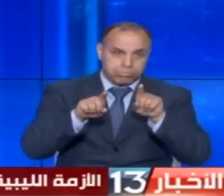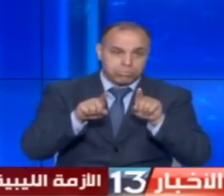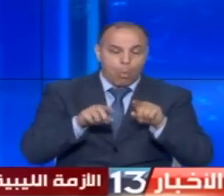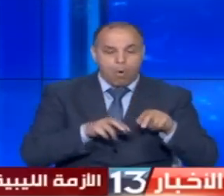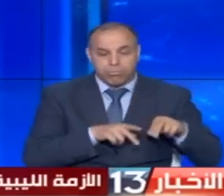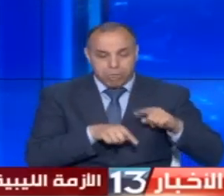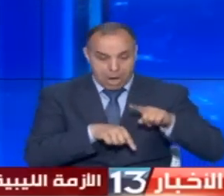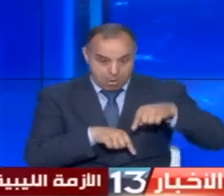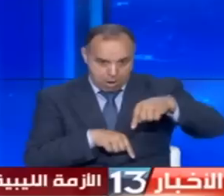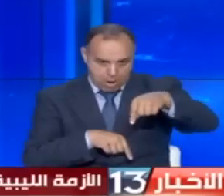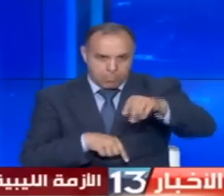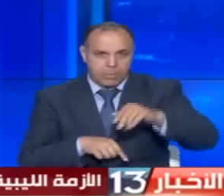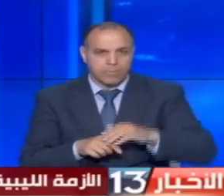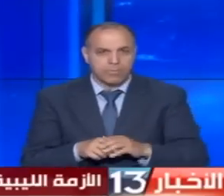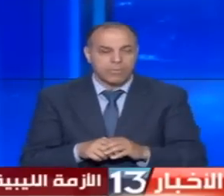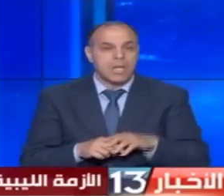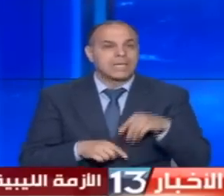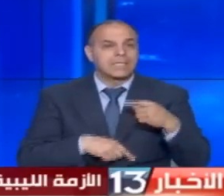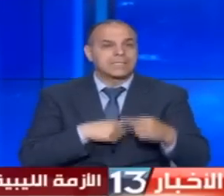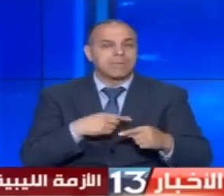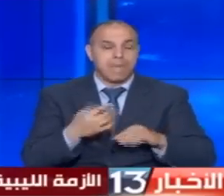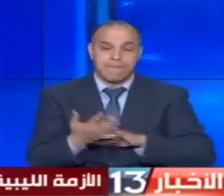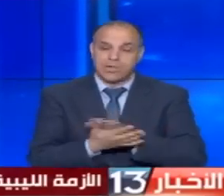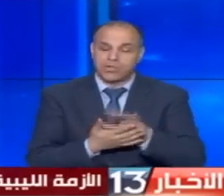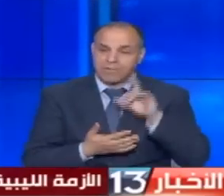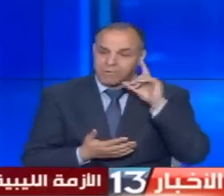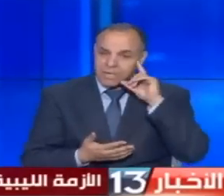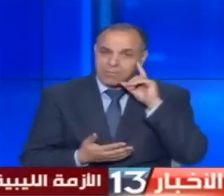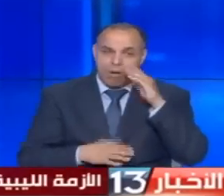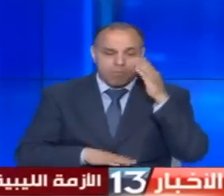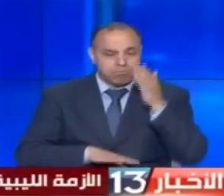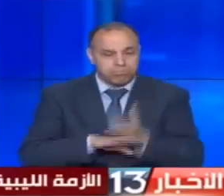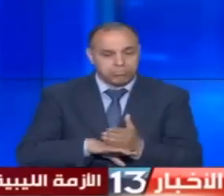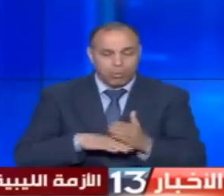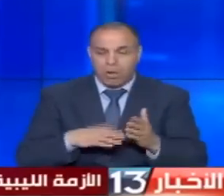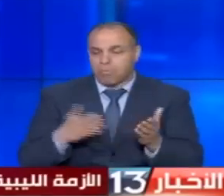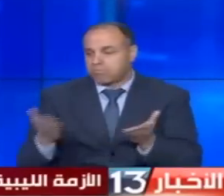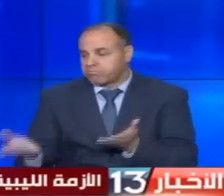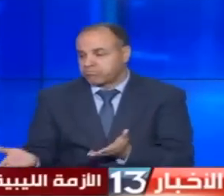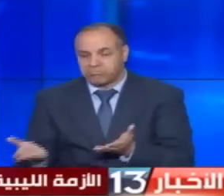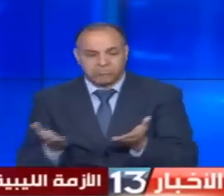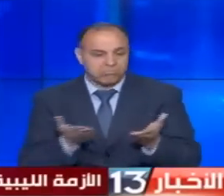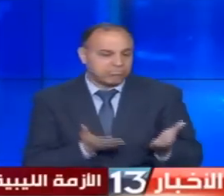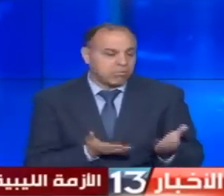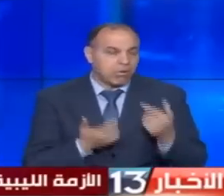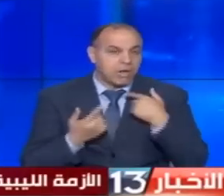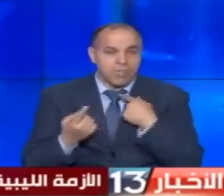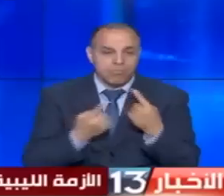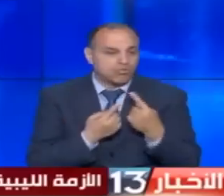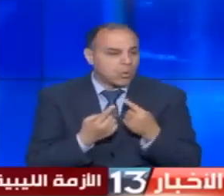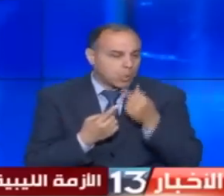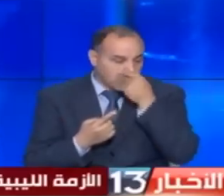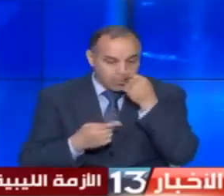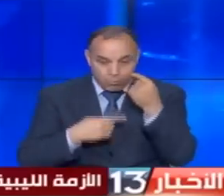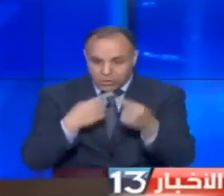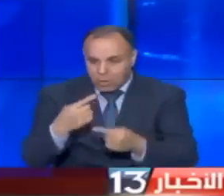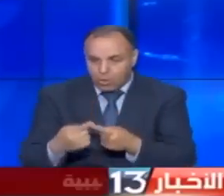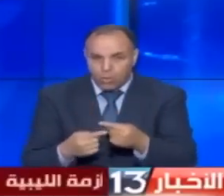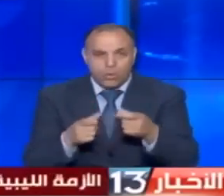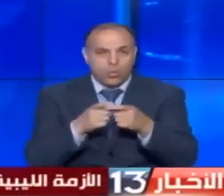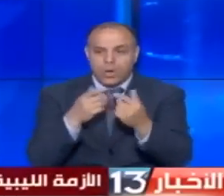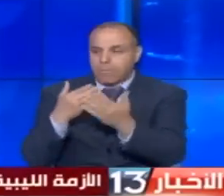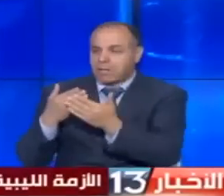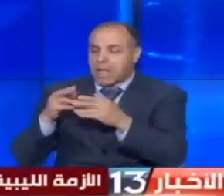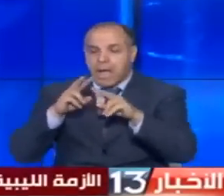في الايام المقبله مع استمرار الازمه في ليبيا والانقسام الدولي بشانها ما تزال المساعي والمشاورات متواصله من دول الجوار